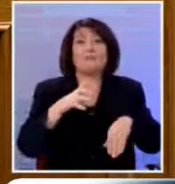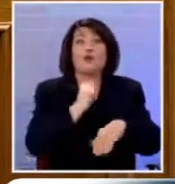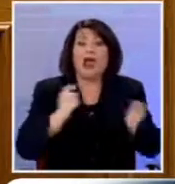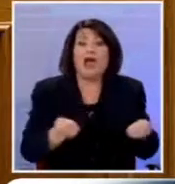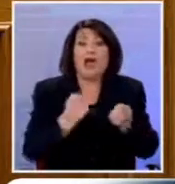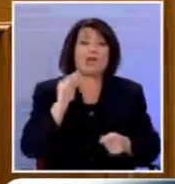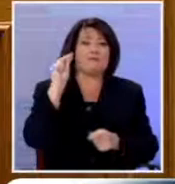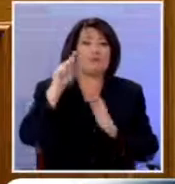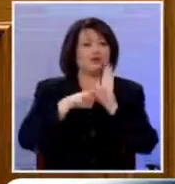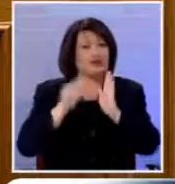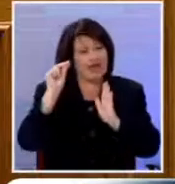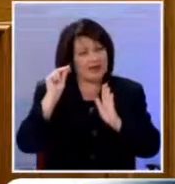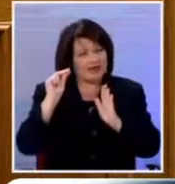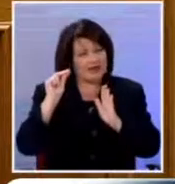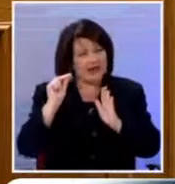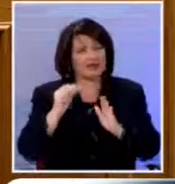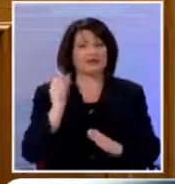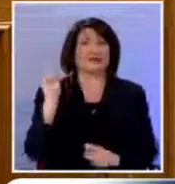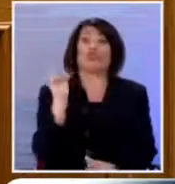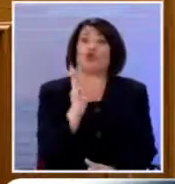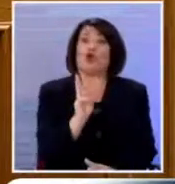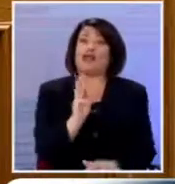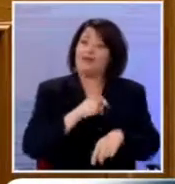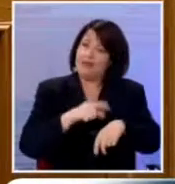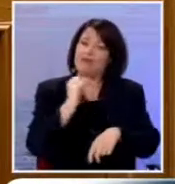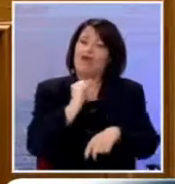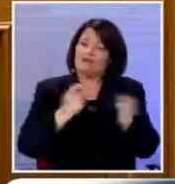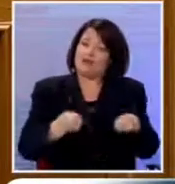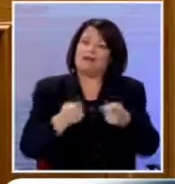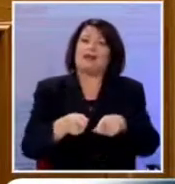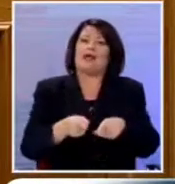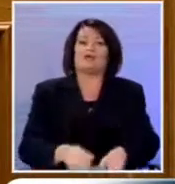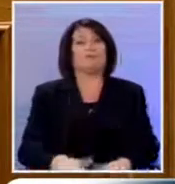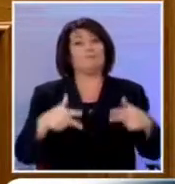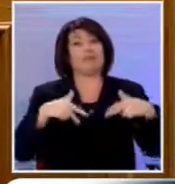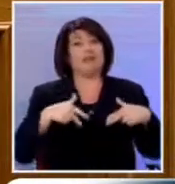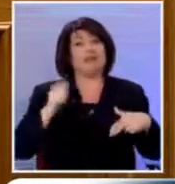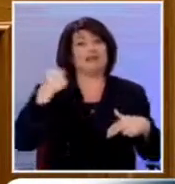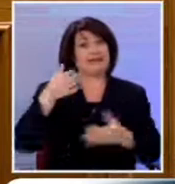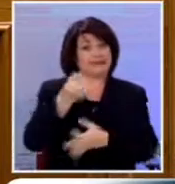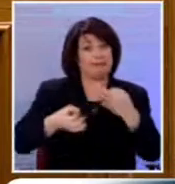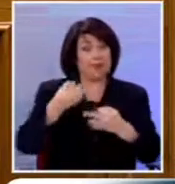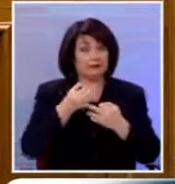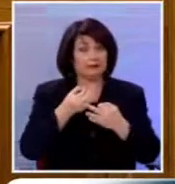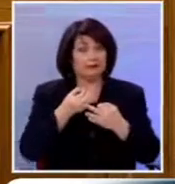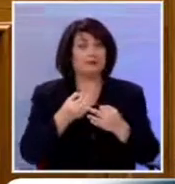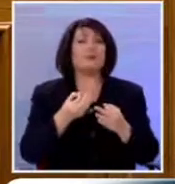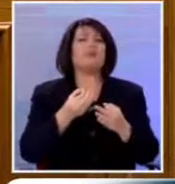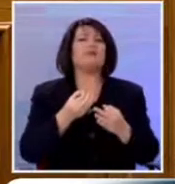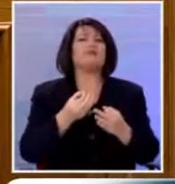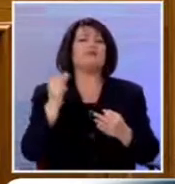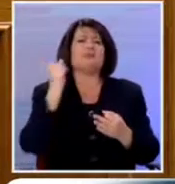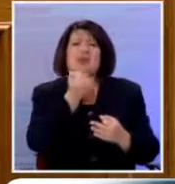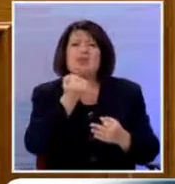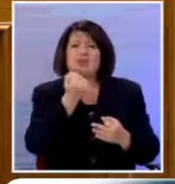ό,τι δεσμεύσεις έχουν αναλάβει προς τους δανειστές. Κυβερνητικά στελέχη ανέφεραν χθες στις ομιλίες τους ένα σωρό